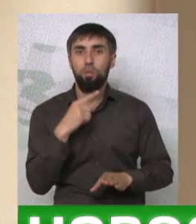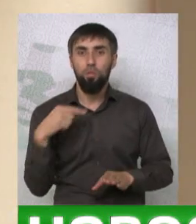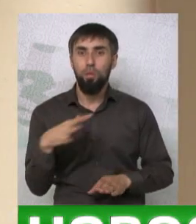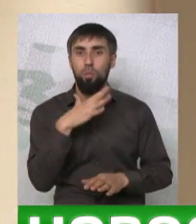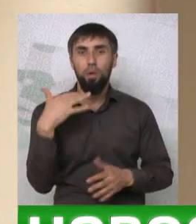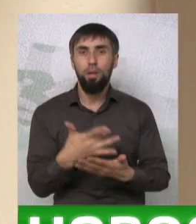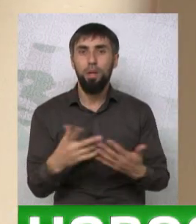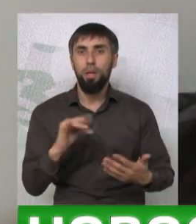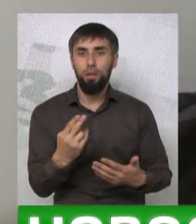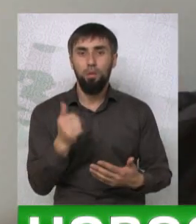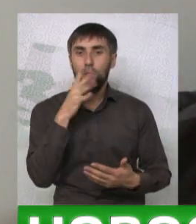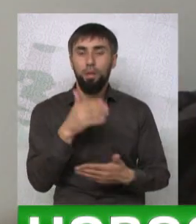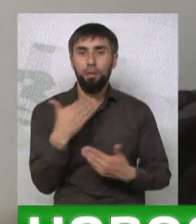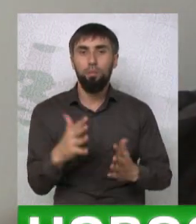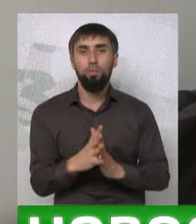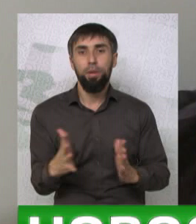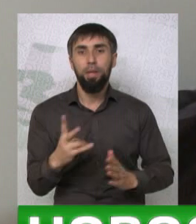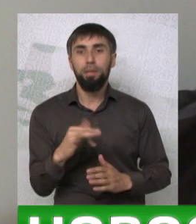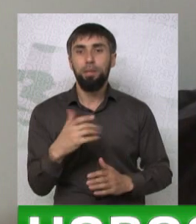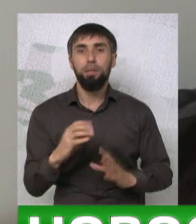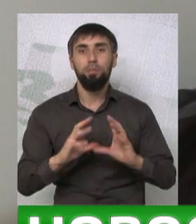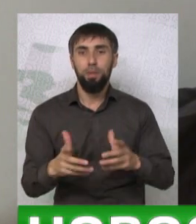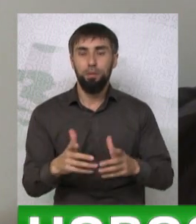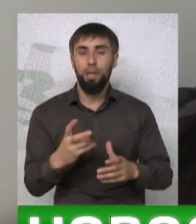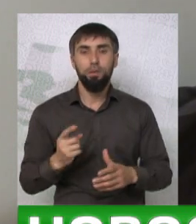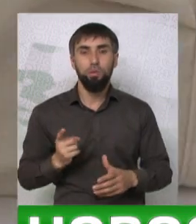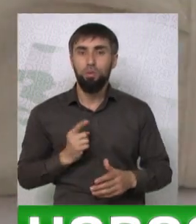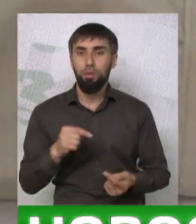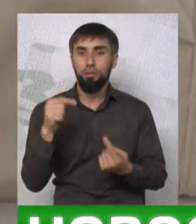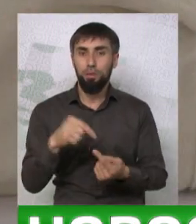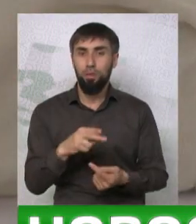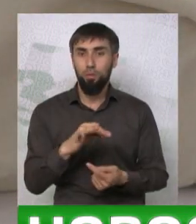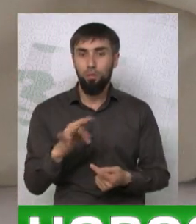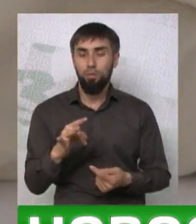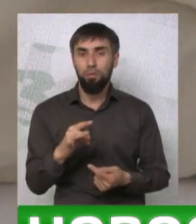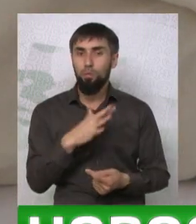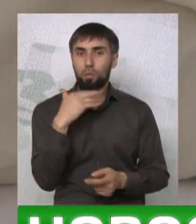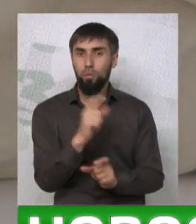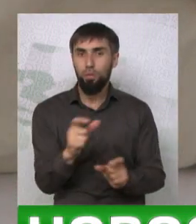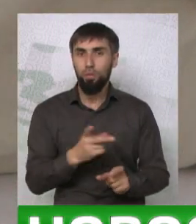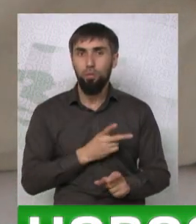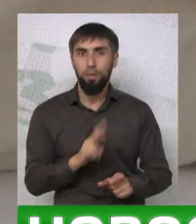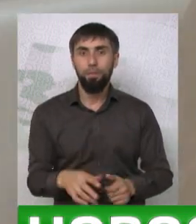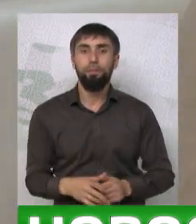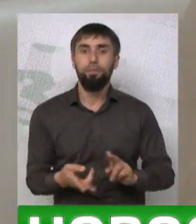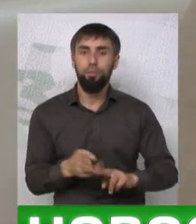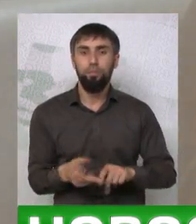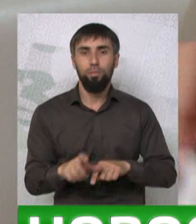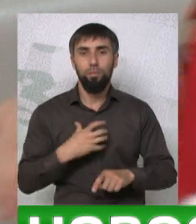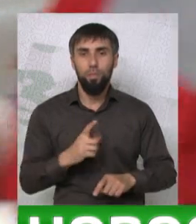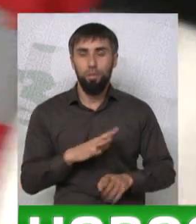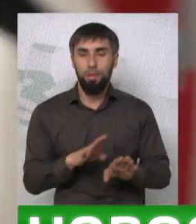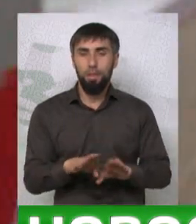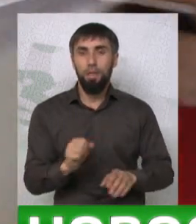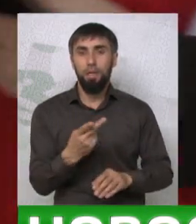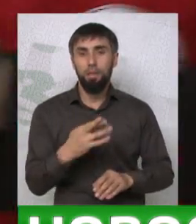много национальностей, которых нет больше нигде в мире. Не дождавшись подходящего донора, немало людей умирает. Поэтому очень важно, чтобы